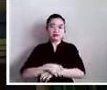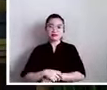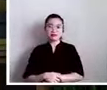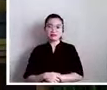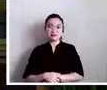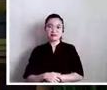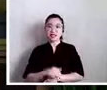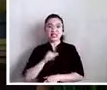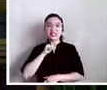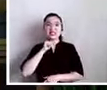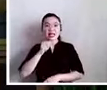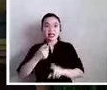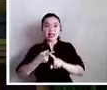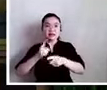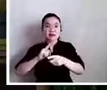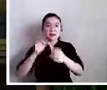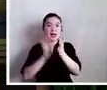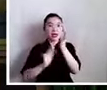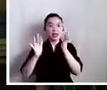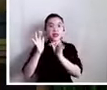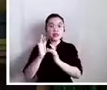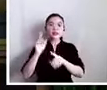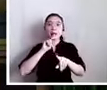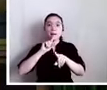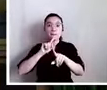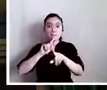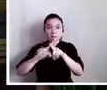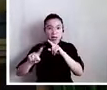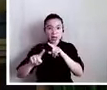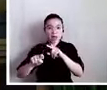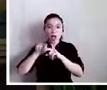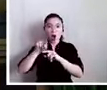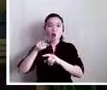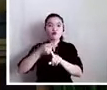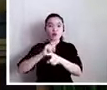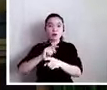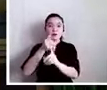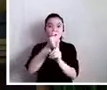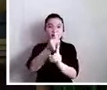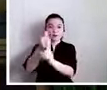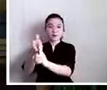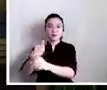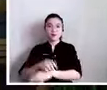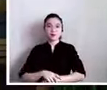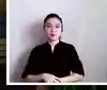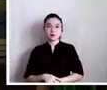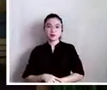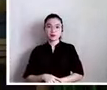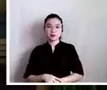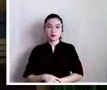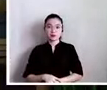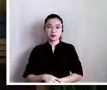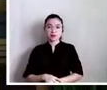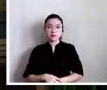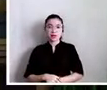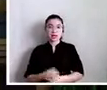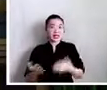kaugalingon. O kung mugikan ginagani siya sa atong kaugalingon, mga kaigsunan, basin unya ang temptation